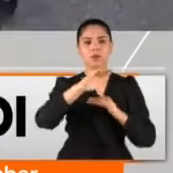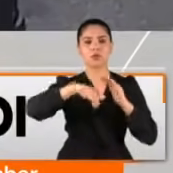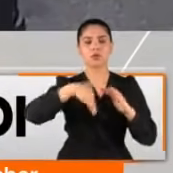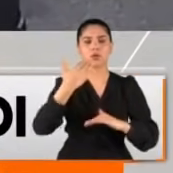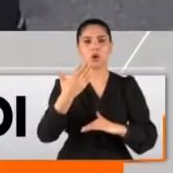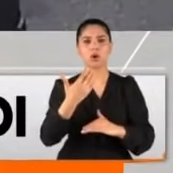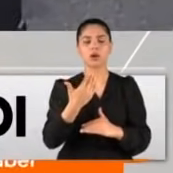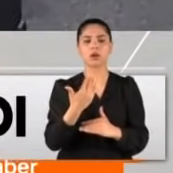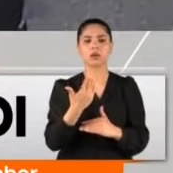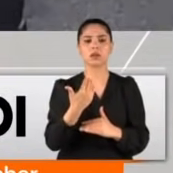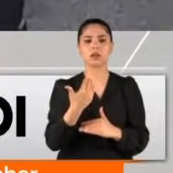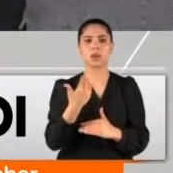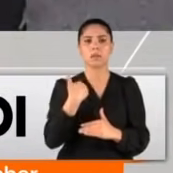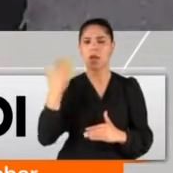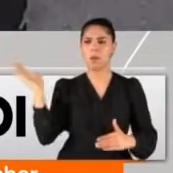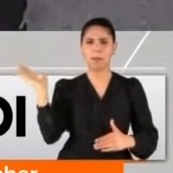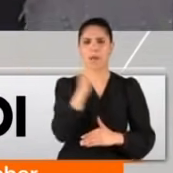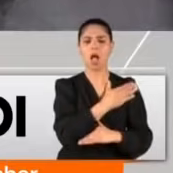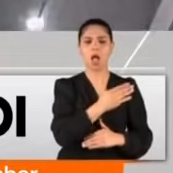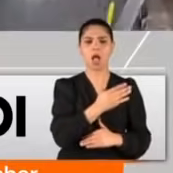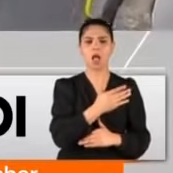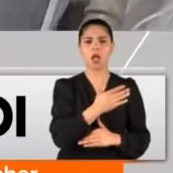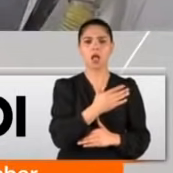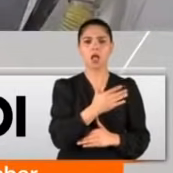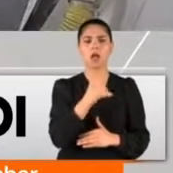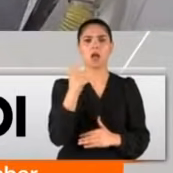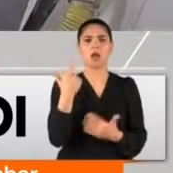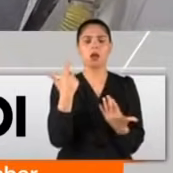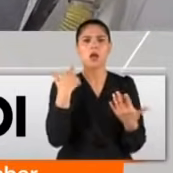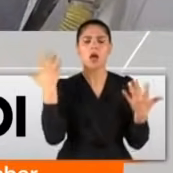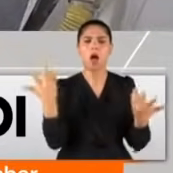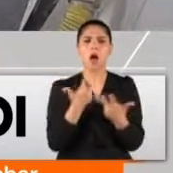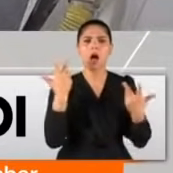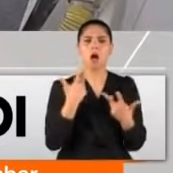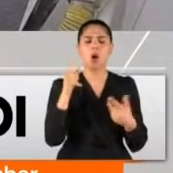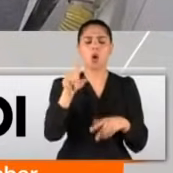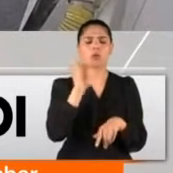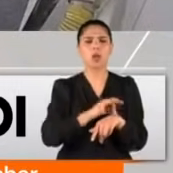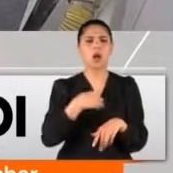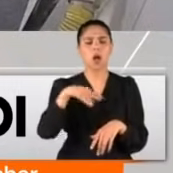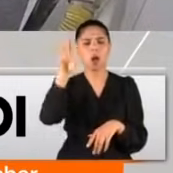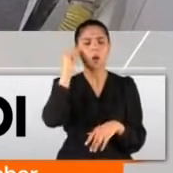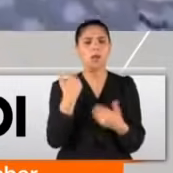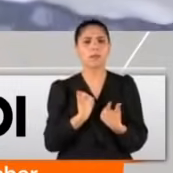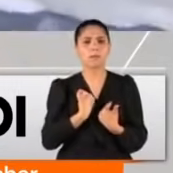Sonrasında şiddetli bir tokat aldım. Gözlerimin önünde hani yıldızlar uçmak ne demek, ben o gün öğrendim onu.